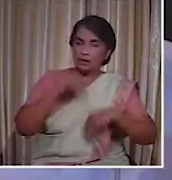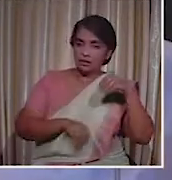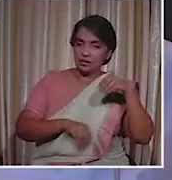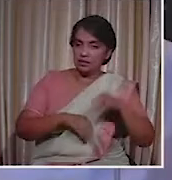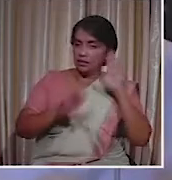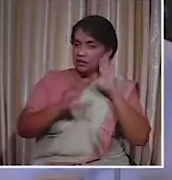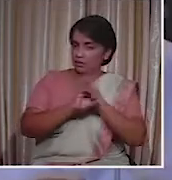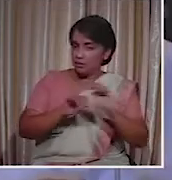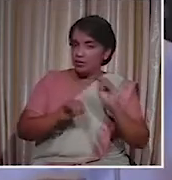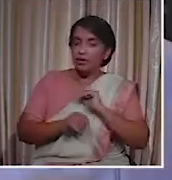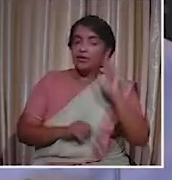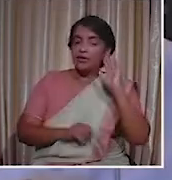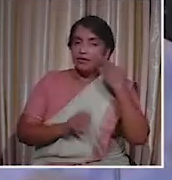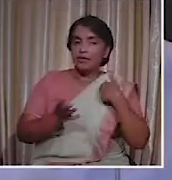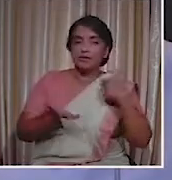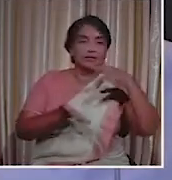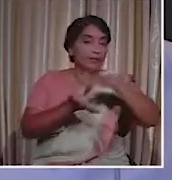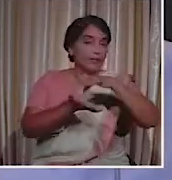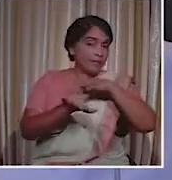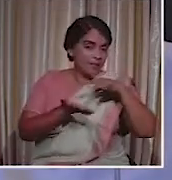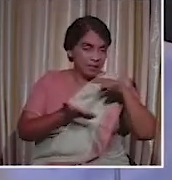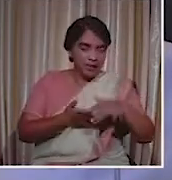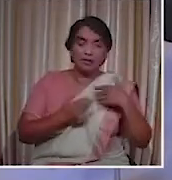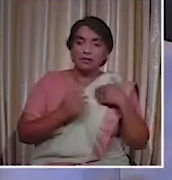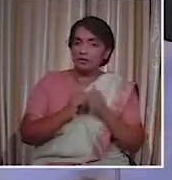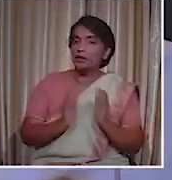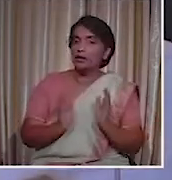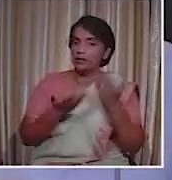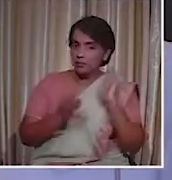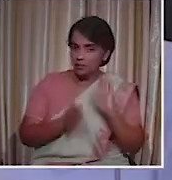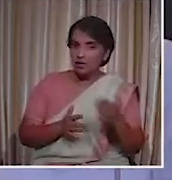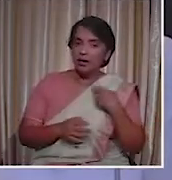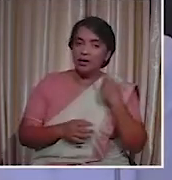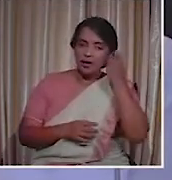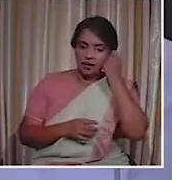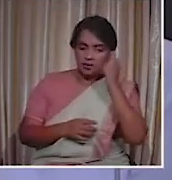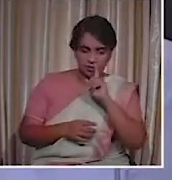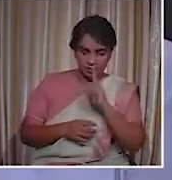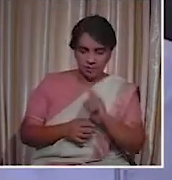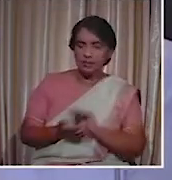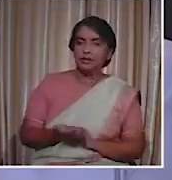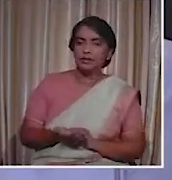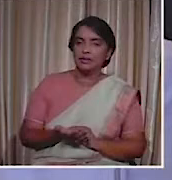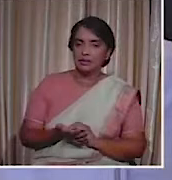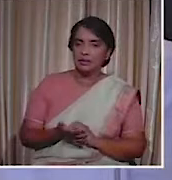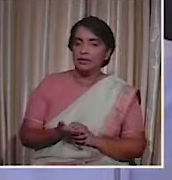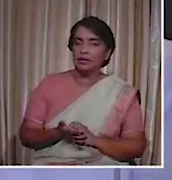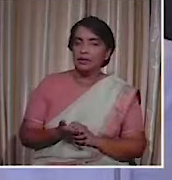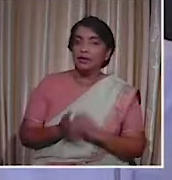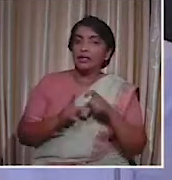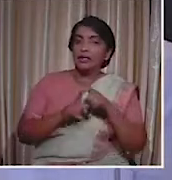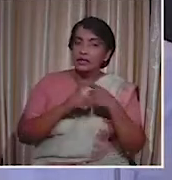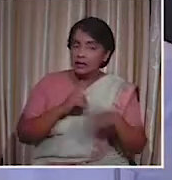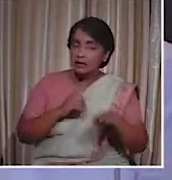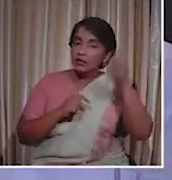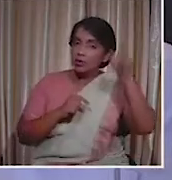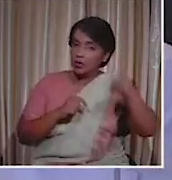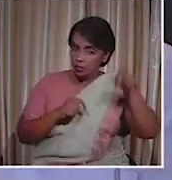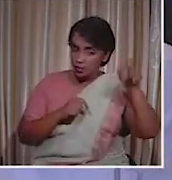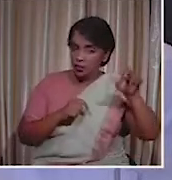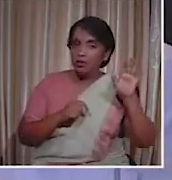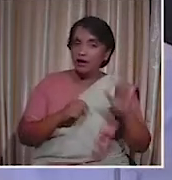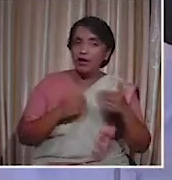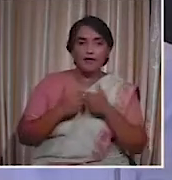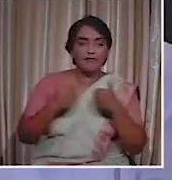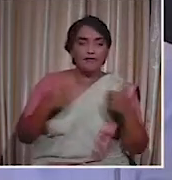සඳහා විශේෂ මධ්‍යස්ථාන පීඨවී යුතුකියා යෝජනා කර තිබෙනවා. ආබාධිත සහිත පුද්ගලයන් සඳහා